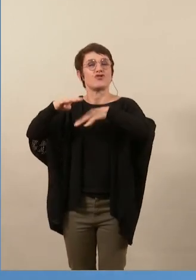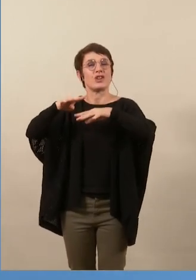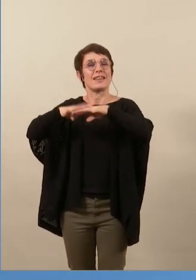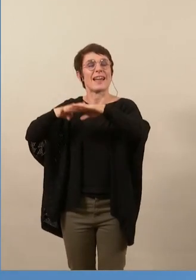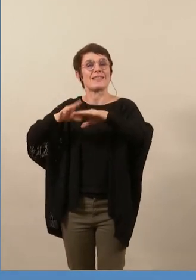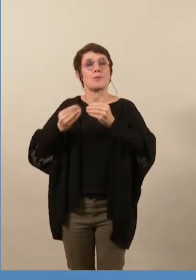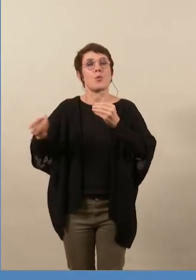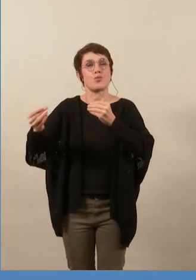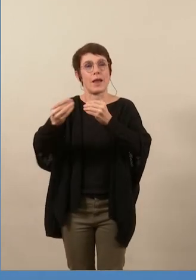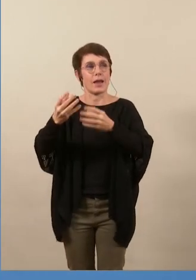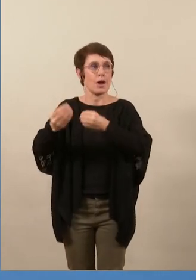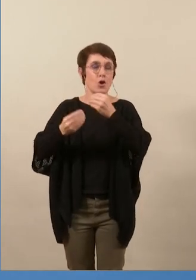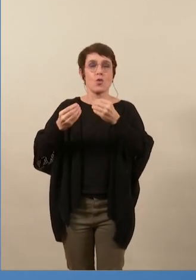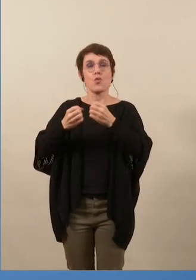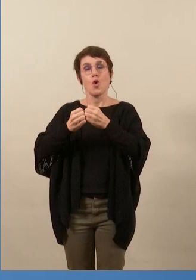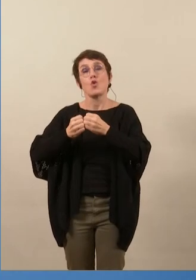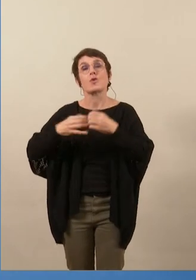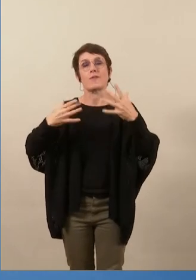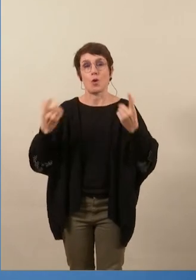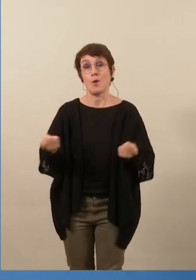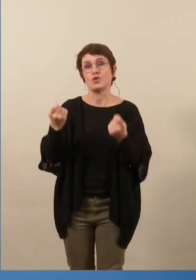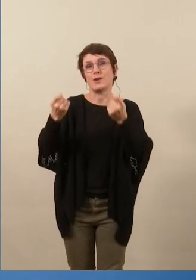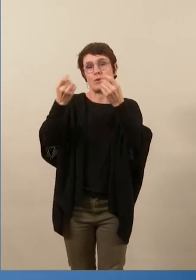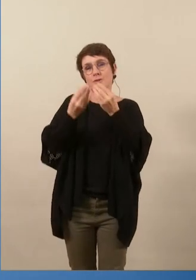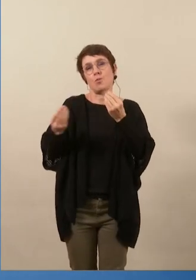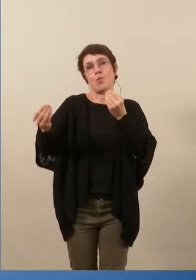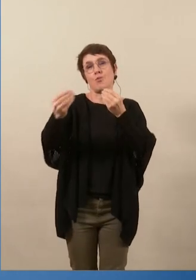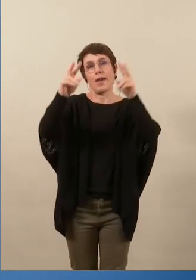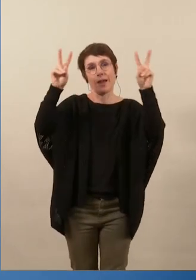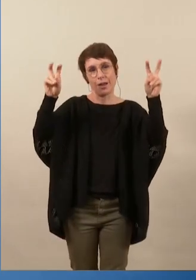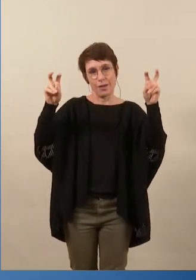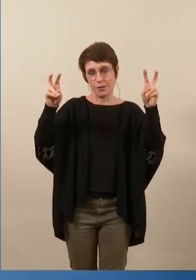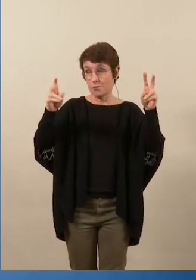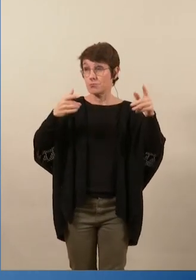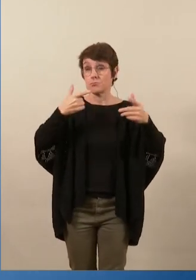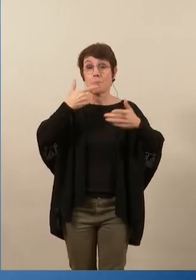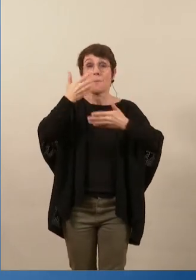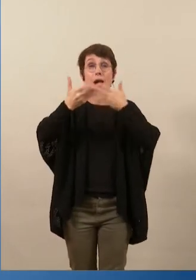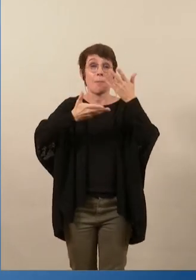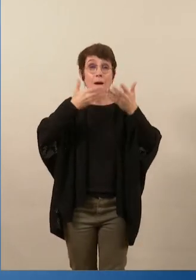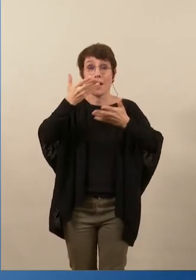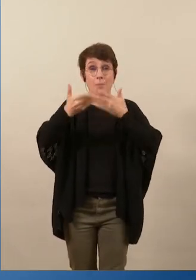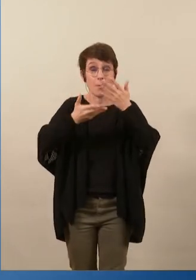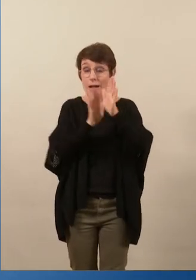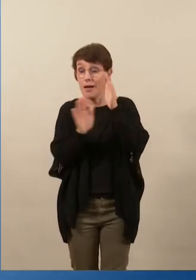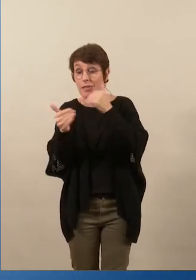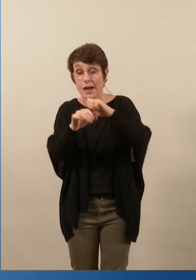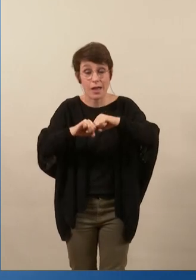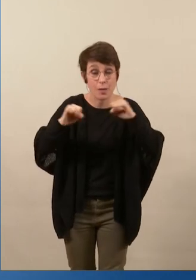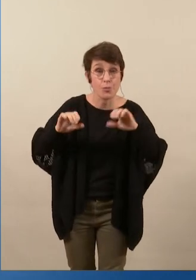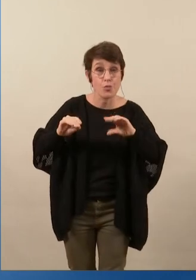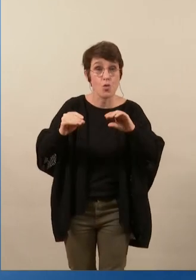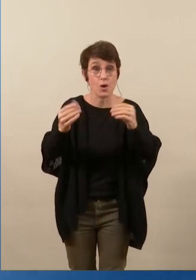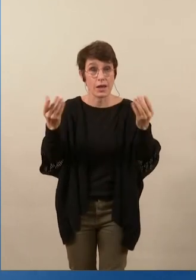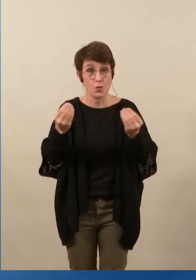déploiement de l'éducation populaire formule creuse qui n'engage à rien de concret et